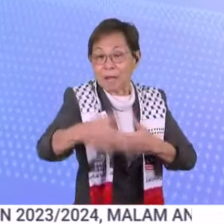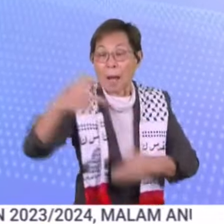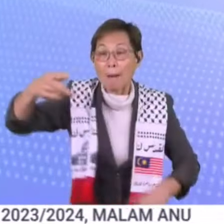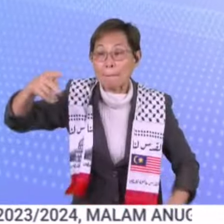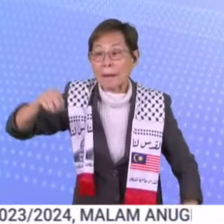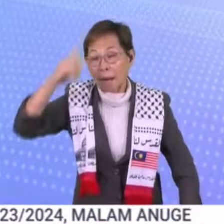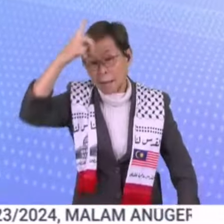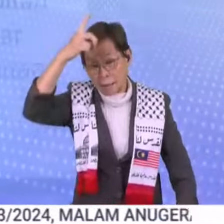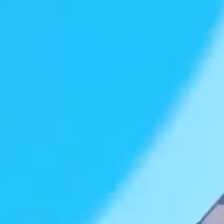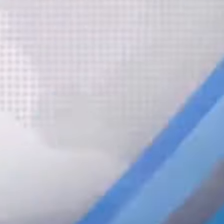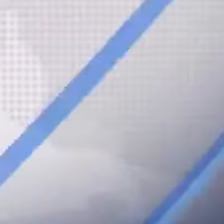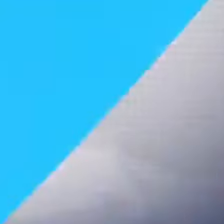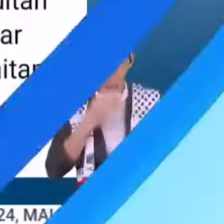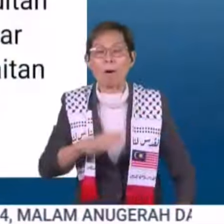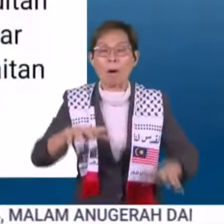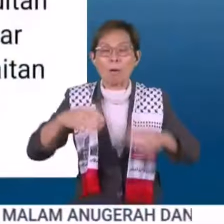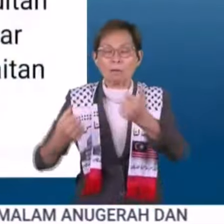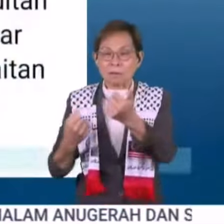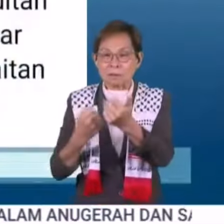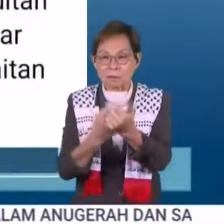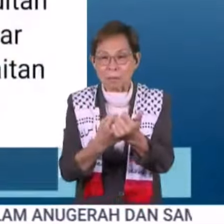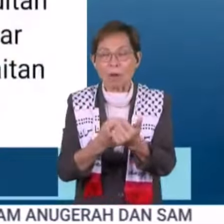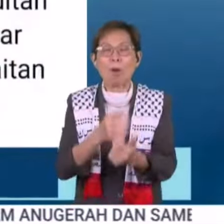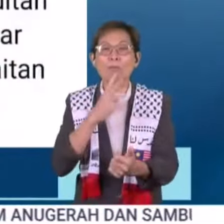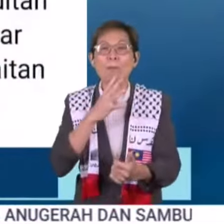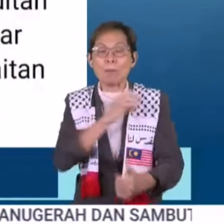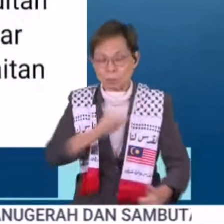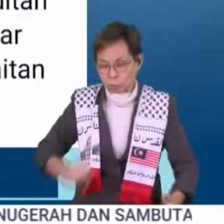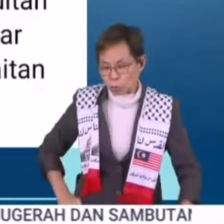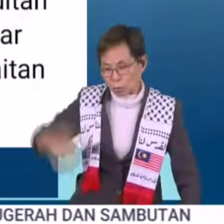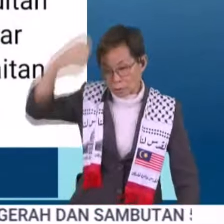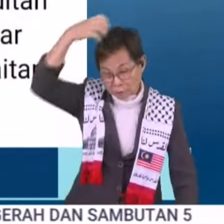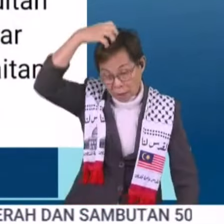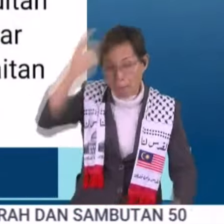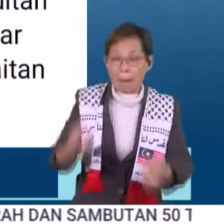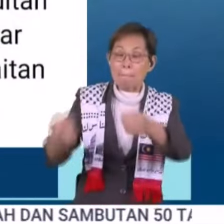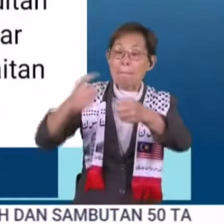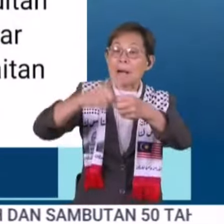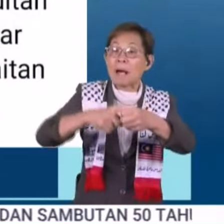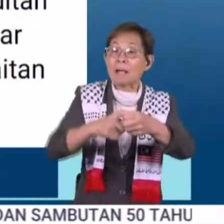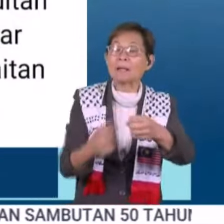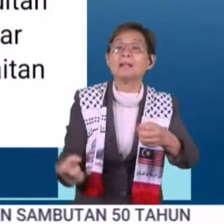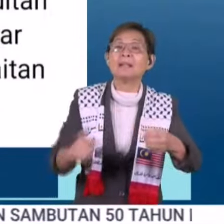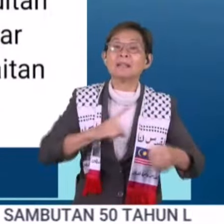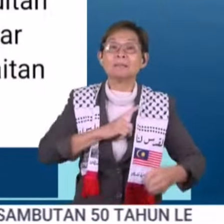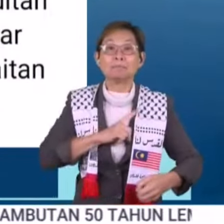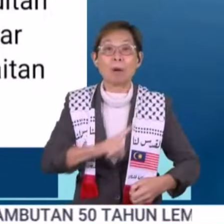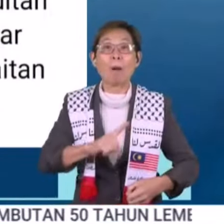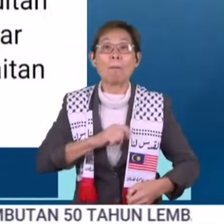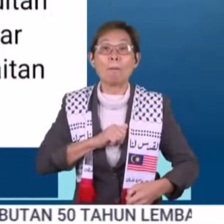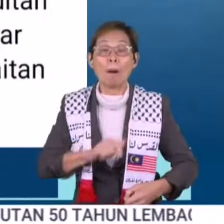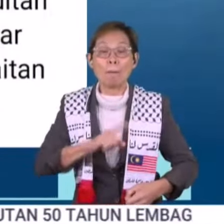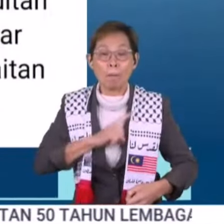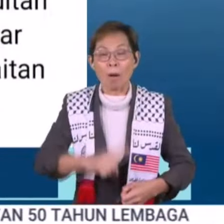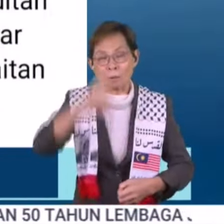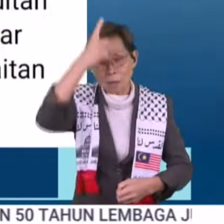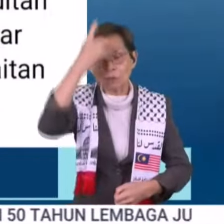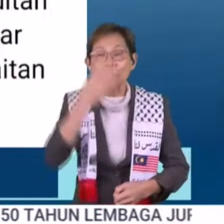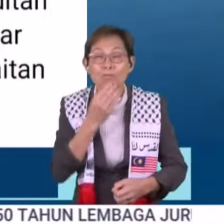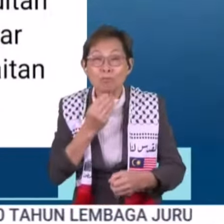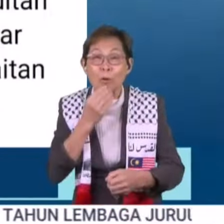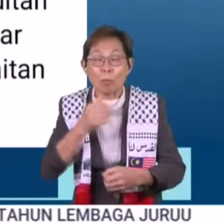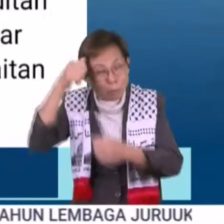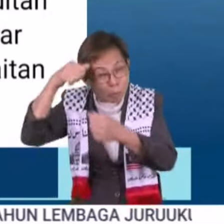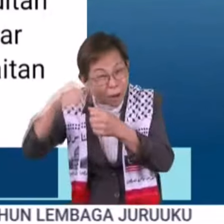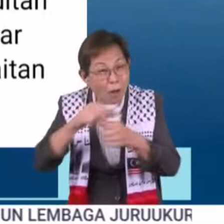Perdana Menteri mendukung penuh titah Sultan Selangor, Sultan Sharafuddin Idris Shah, berkaitan hal ehwal agama Islam. Datuk Seri Anwar Ibrahim mengingatkan